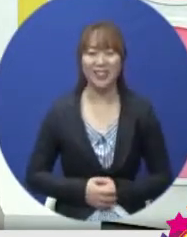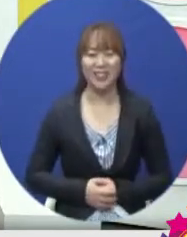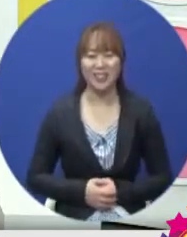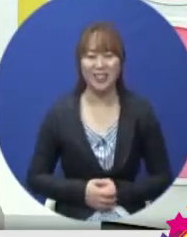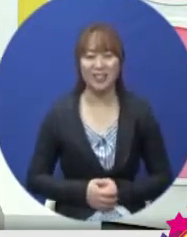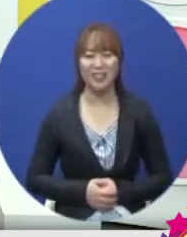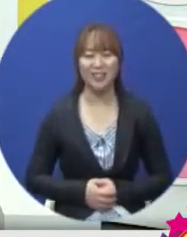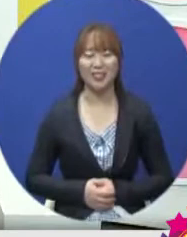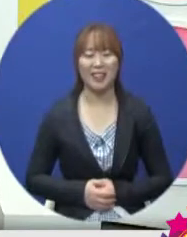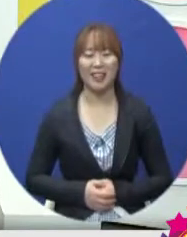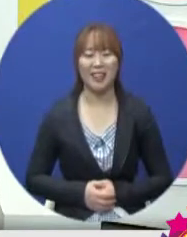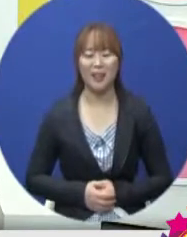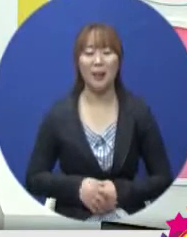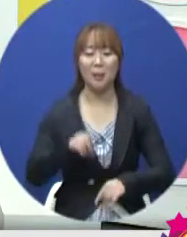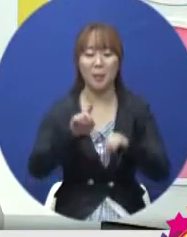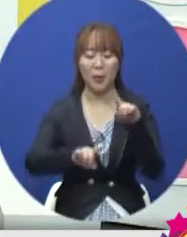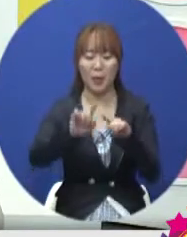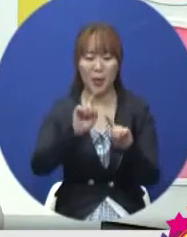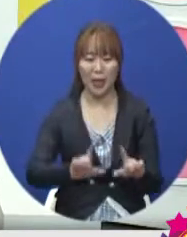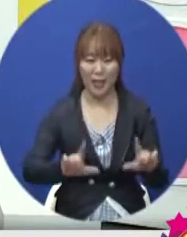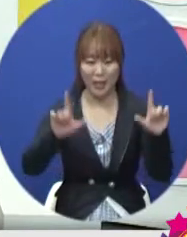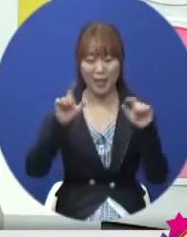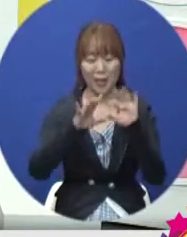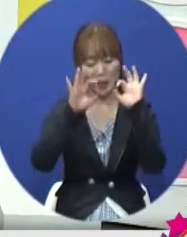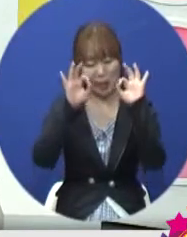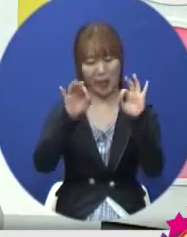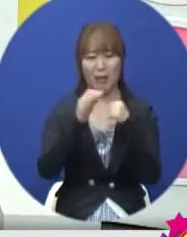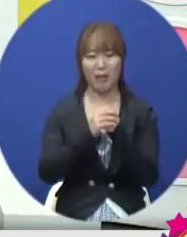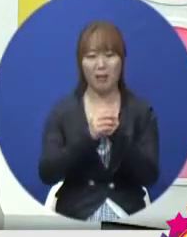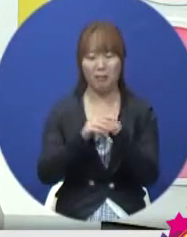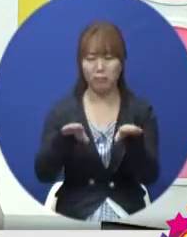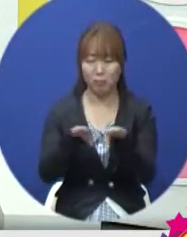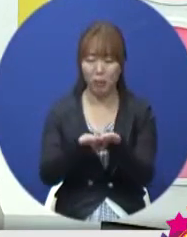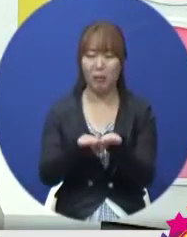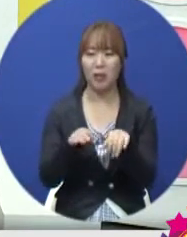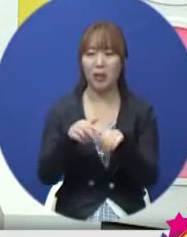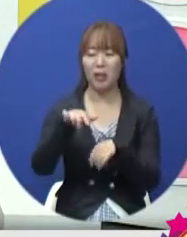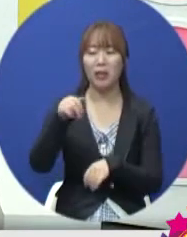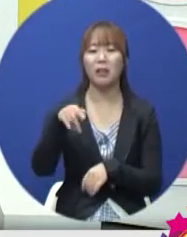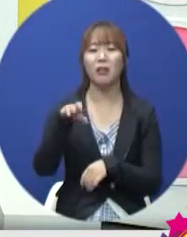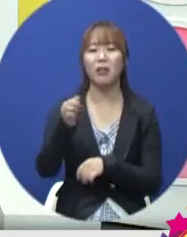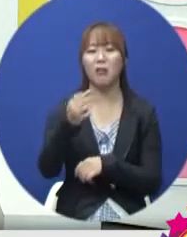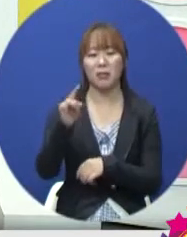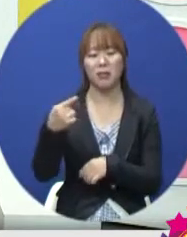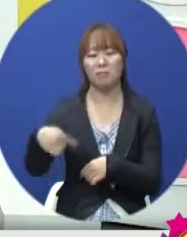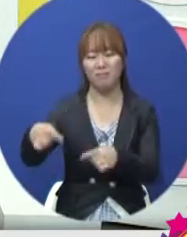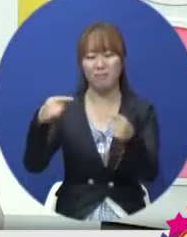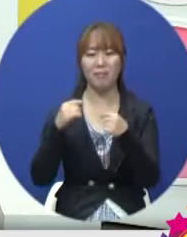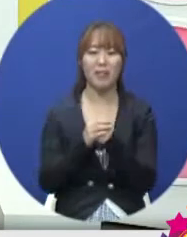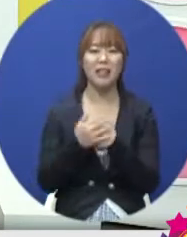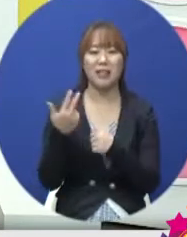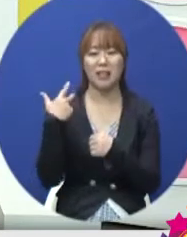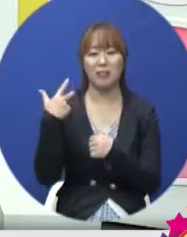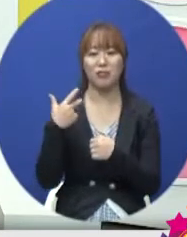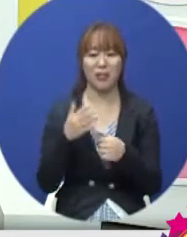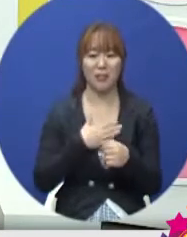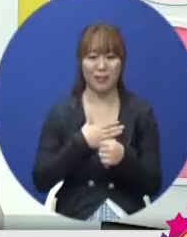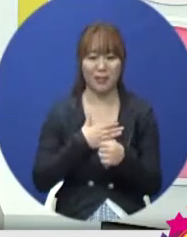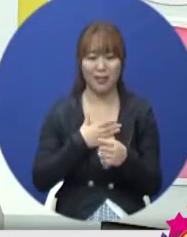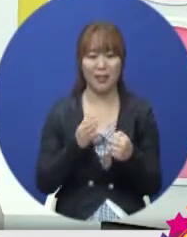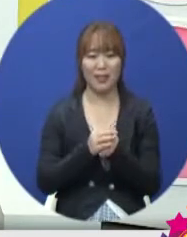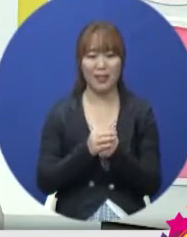칵 물고 싶어. 아니 목요일 날은 네. 보니까 안 나오더라고요. 길정화 씨가 나오더만. 아 그랬구나. 네. 지난주에 제가